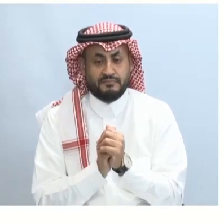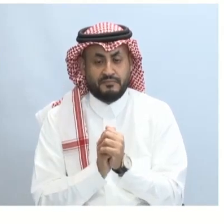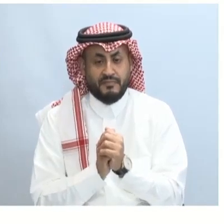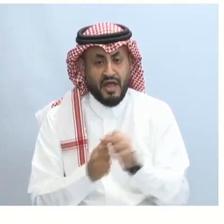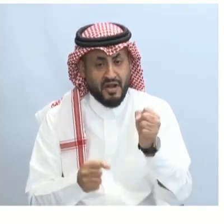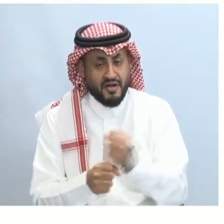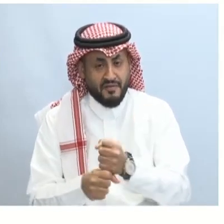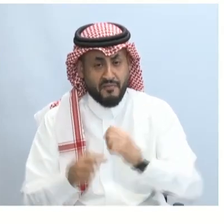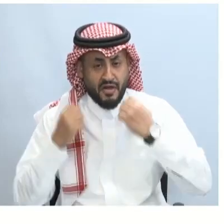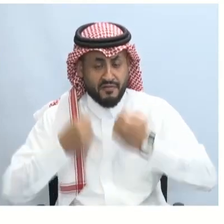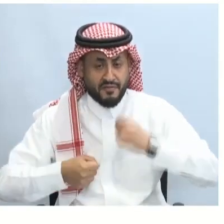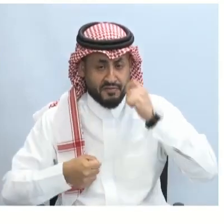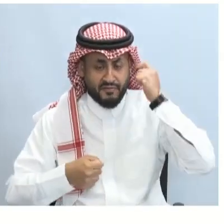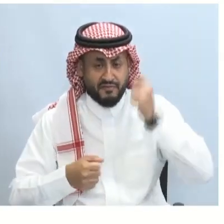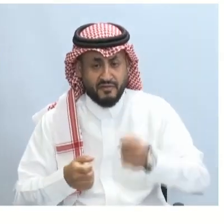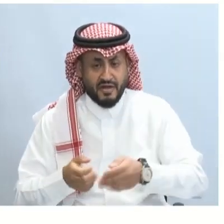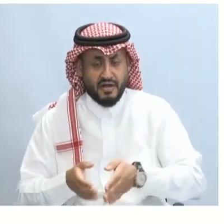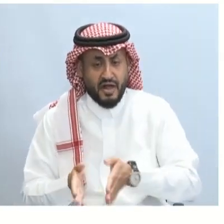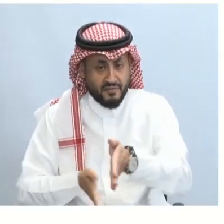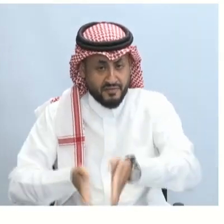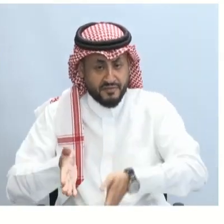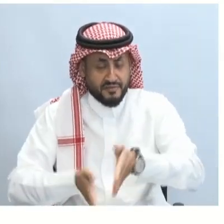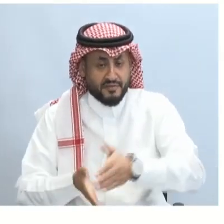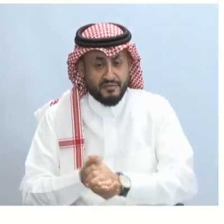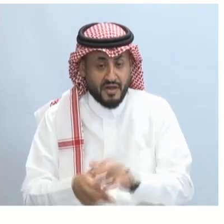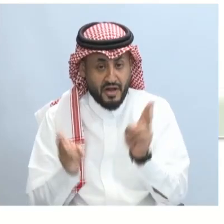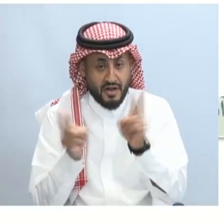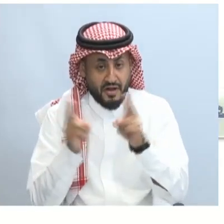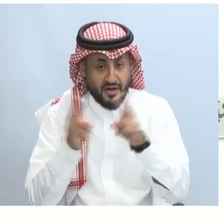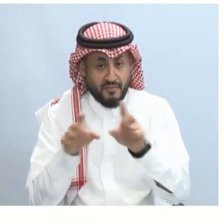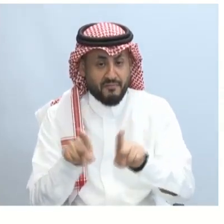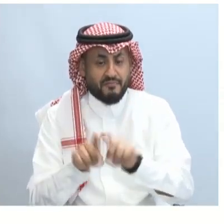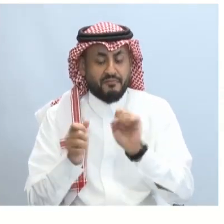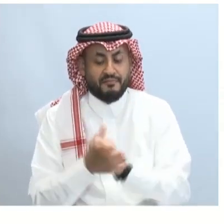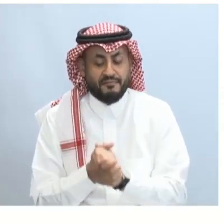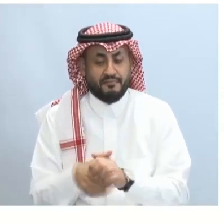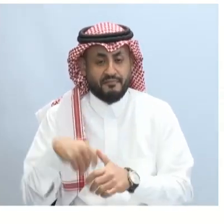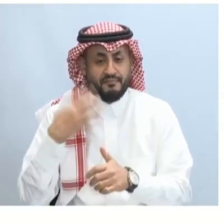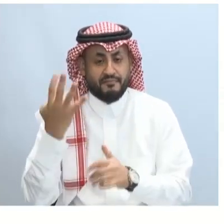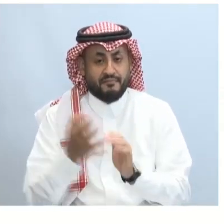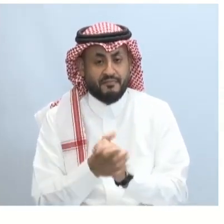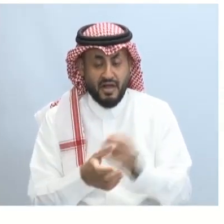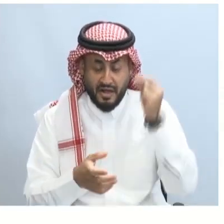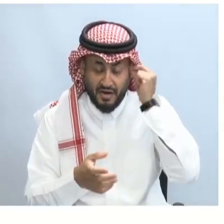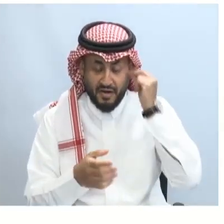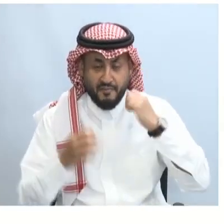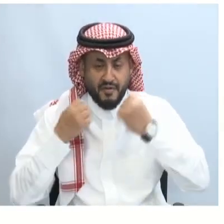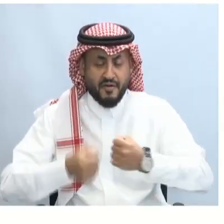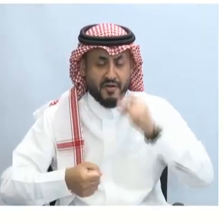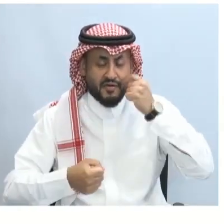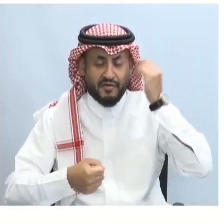الطالب او الطالبه الطريقه الصحيحه لملاقاتي اصحابه رابعا ان يذكر الطالب او